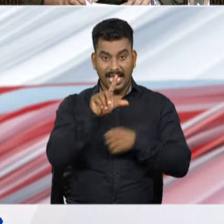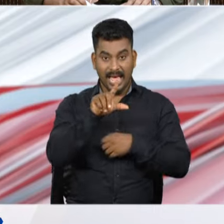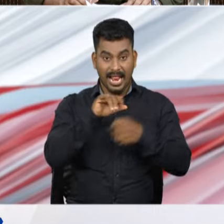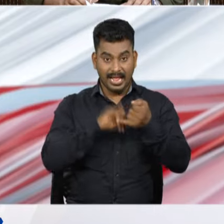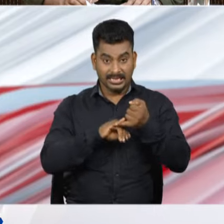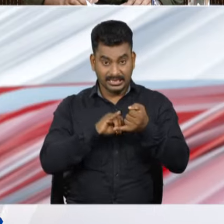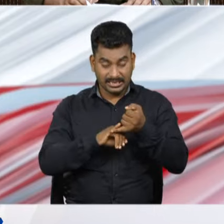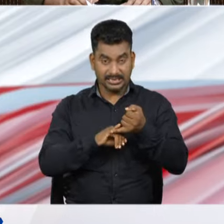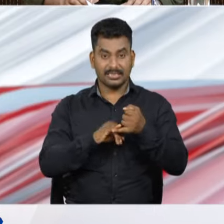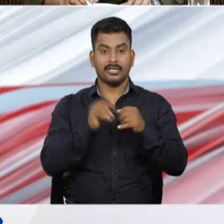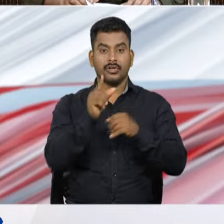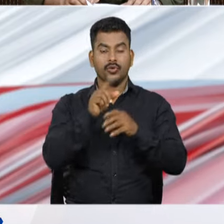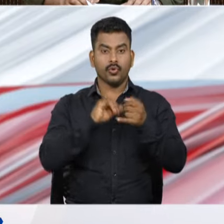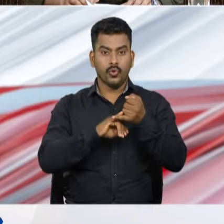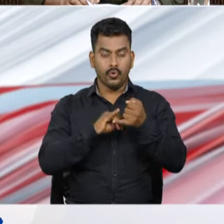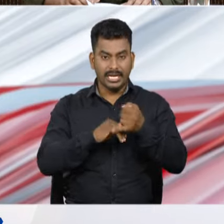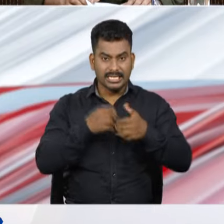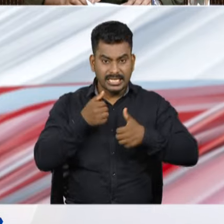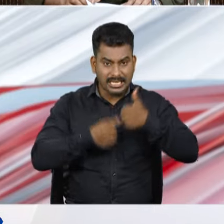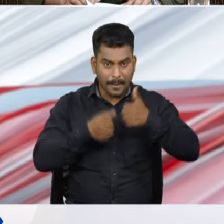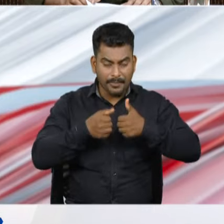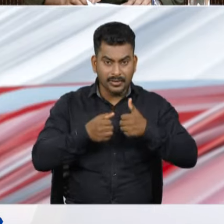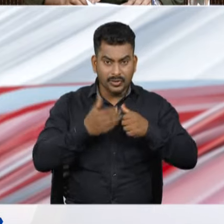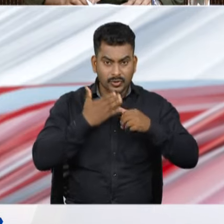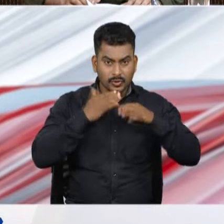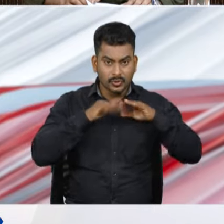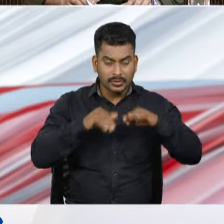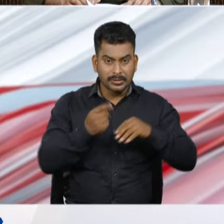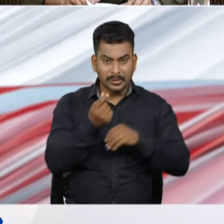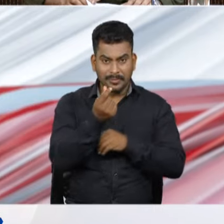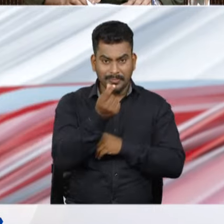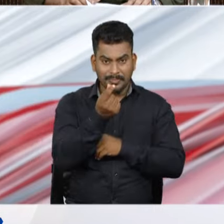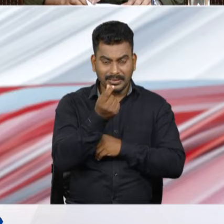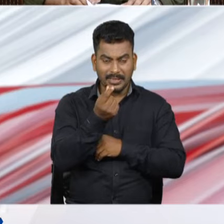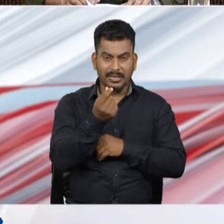LSS USS പരീക്ഷയിൽ വിജയിച്ച കുട്ടികൾക്ക് കൊടുക്കാനുള്ള ക്യാഷ് അവാർഡ്